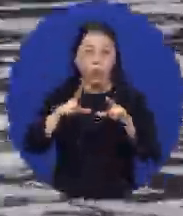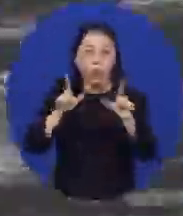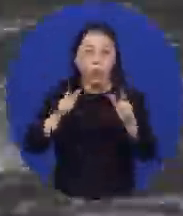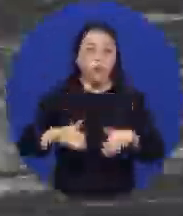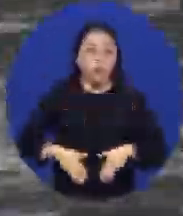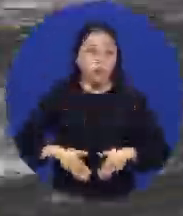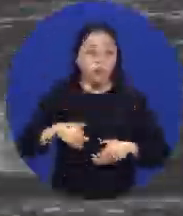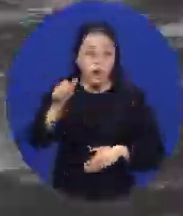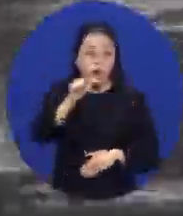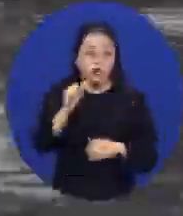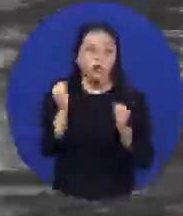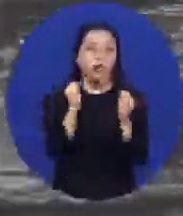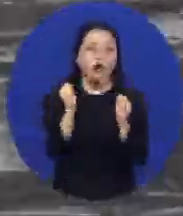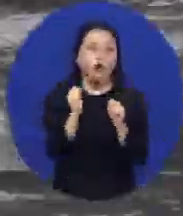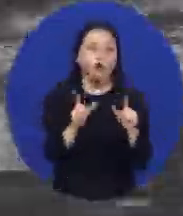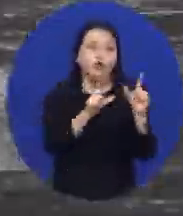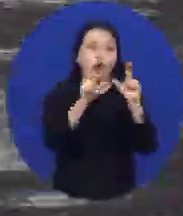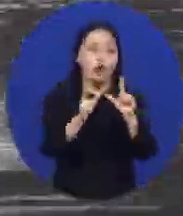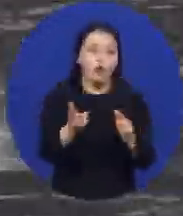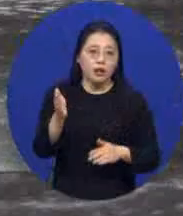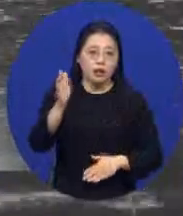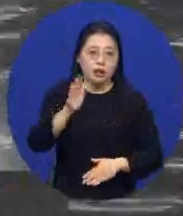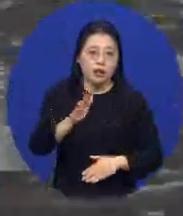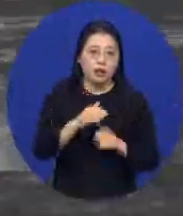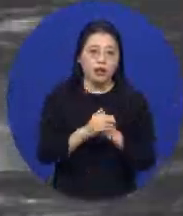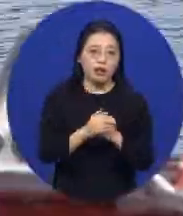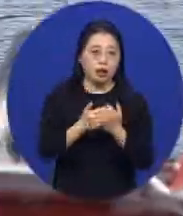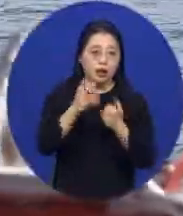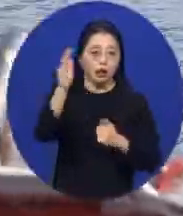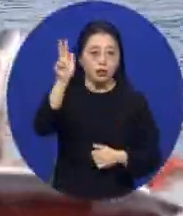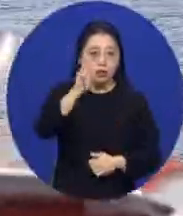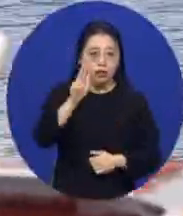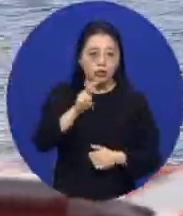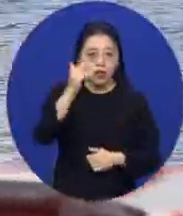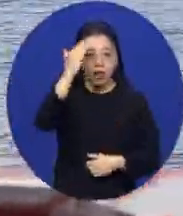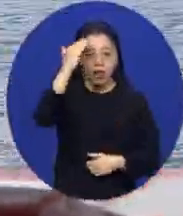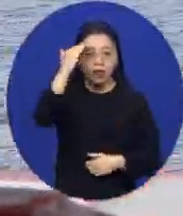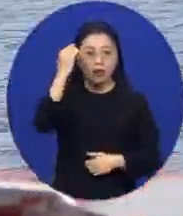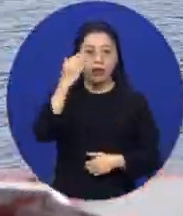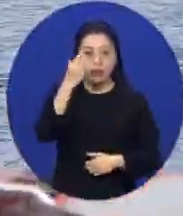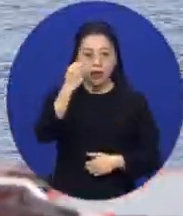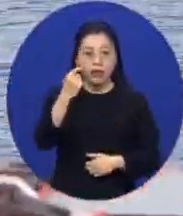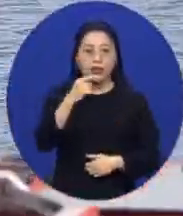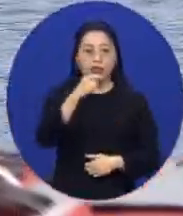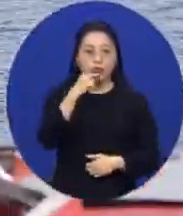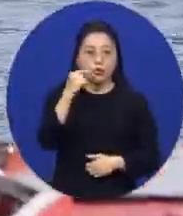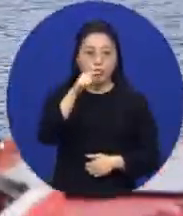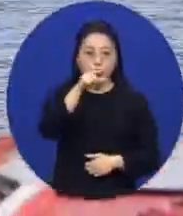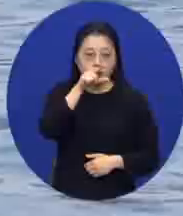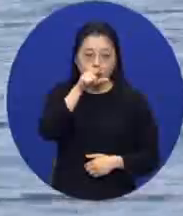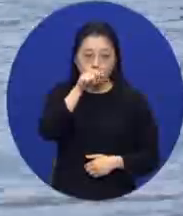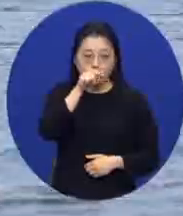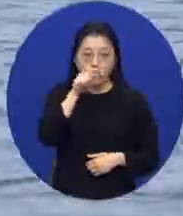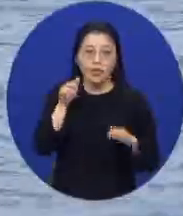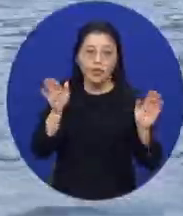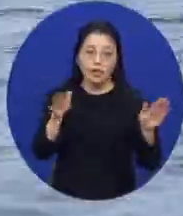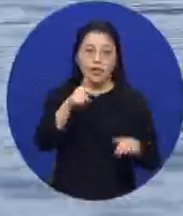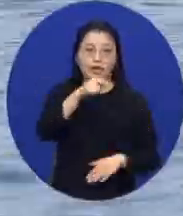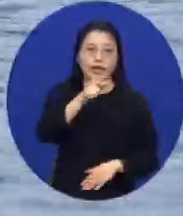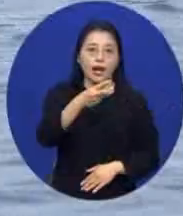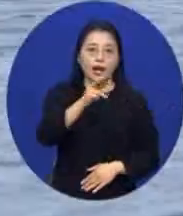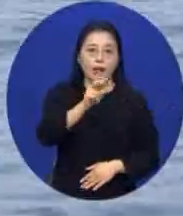갈색 머리 갈매기는 국내에서 발견되는 붉은 불이 갈매기보다 몸집과 부리가 크고 날개